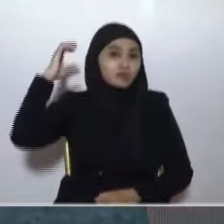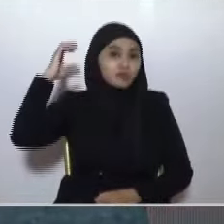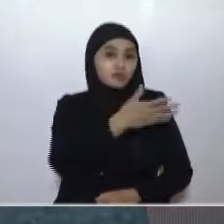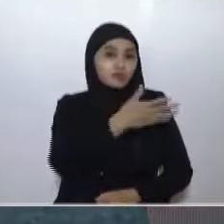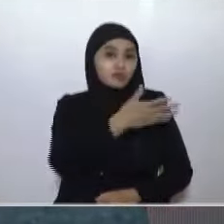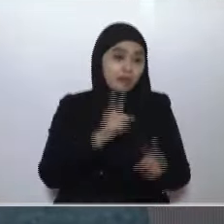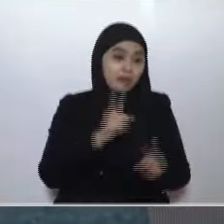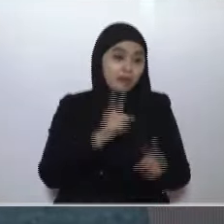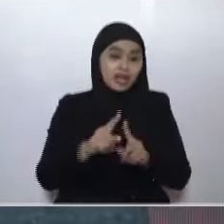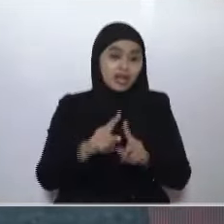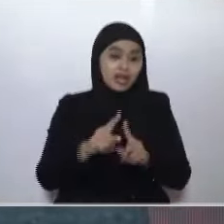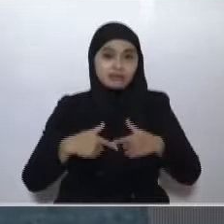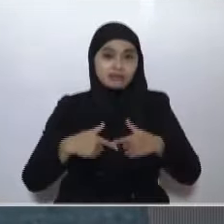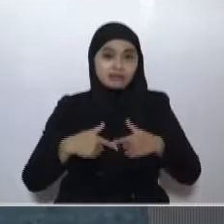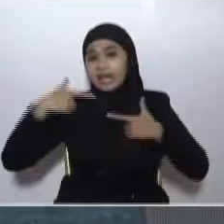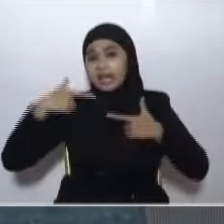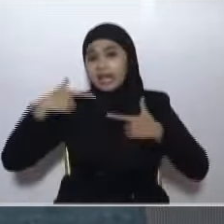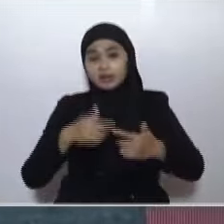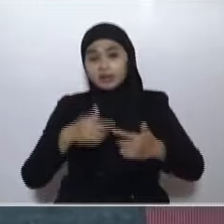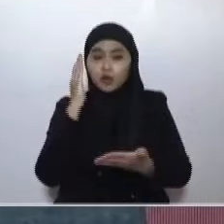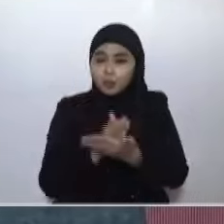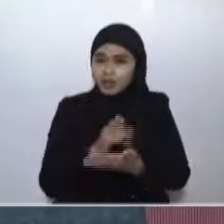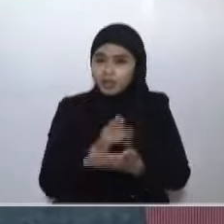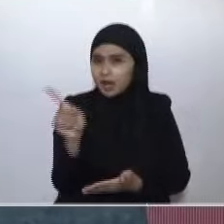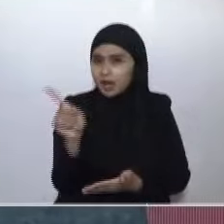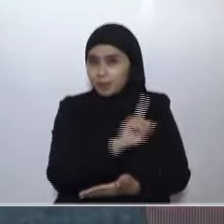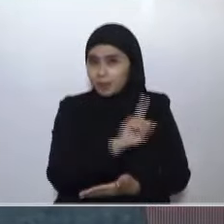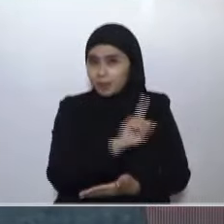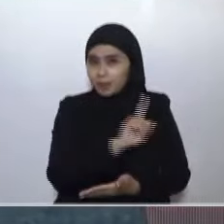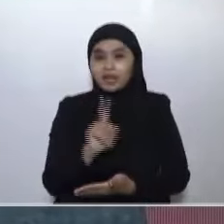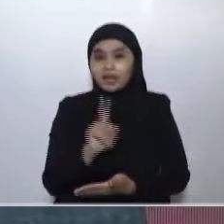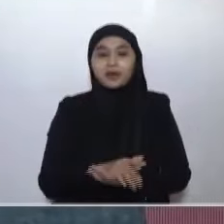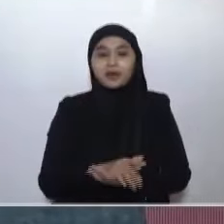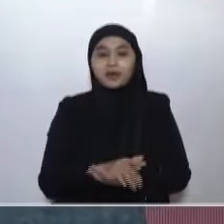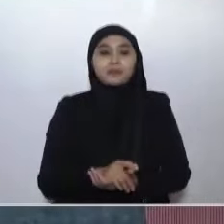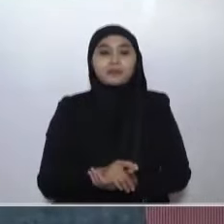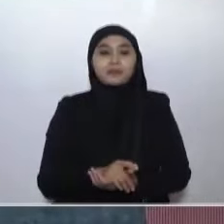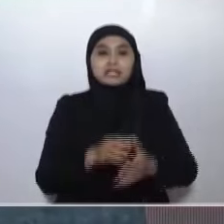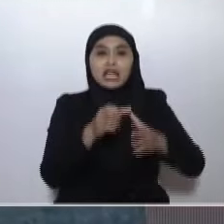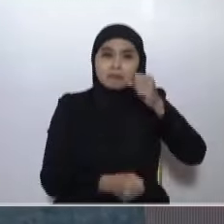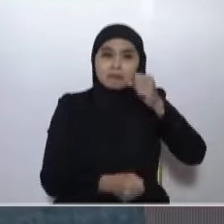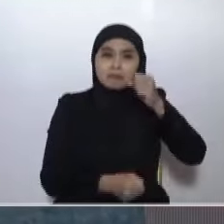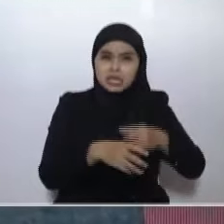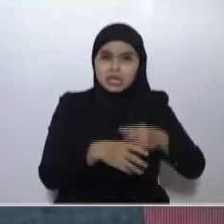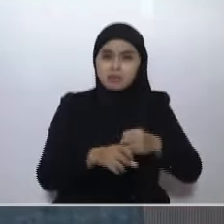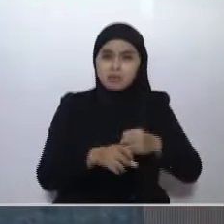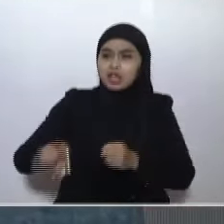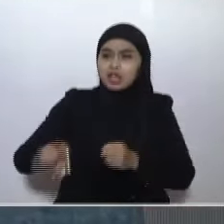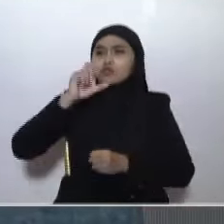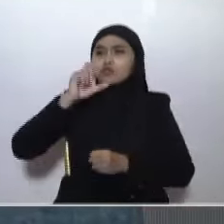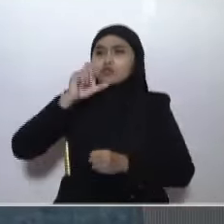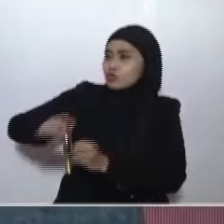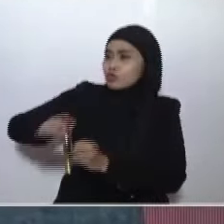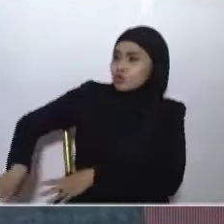Andika Hendi hari ini berkomitmen tidak boleh ada peternak sapi perah di Boyolali yang membuang susu produksinya dengan